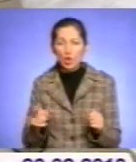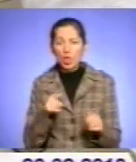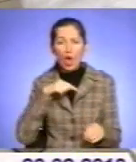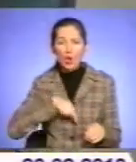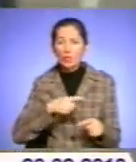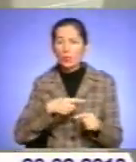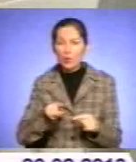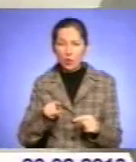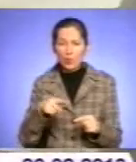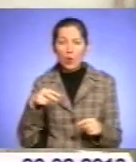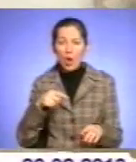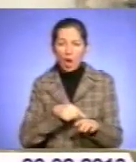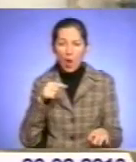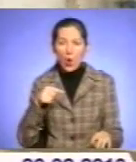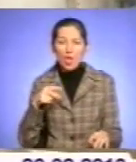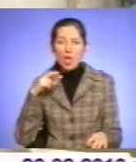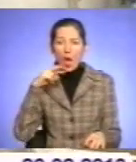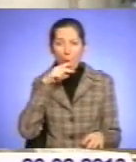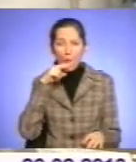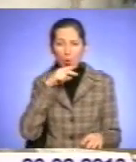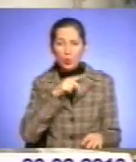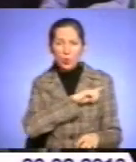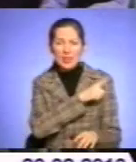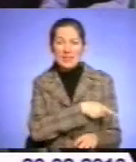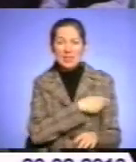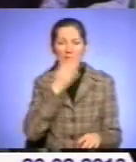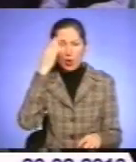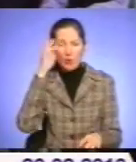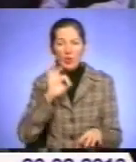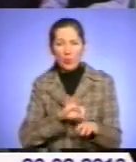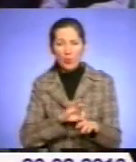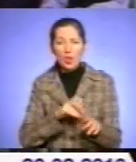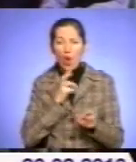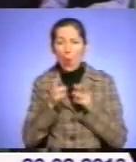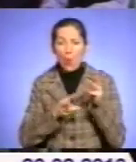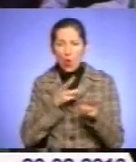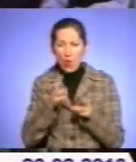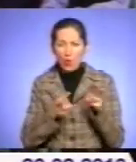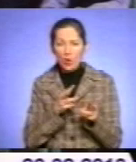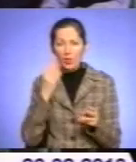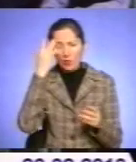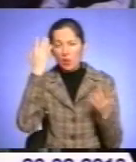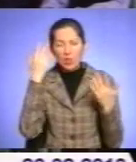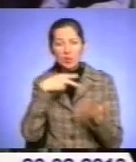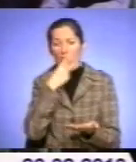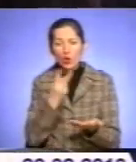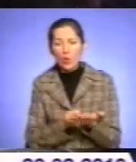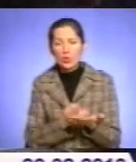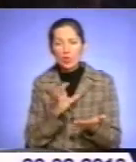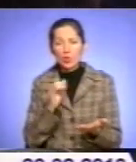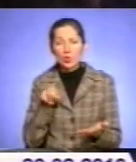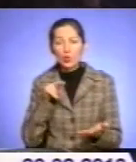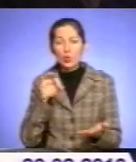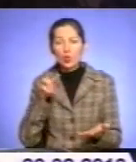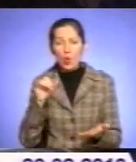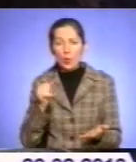отруту. Сильний головний біль, блювота, біль у шлунку, а у деяких випадках навіть втрата свідомості і судоми. І за все це доведеться